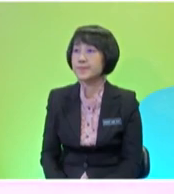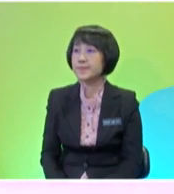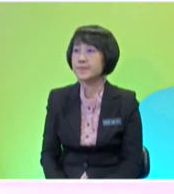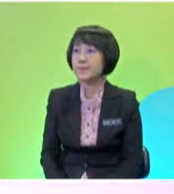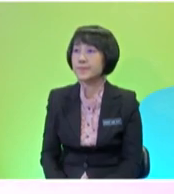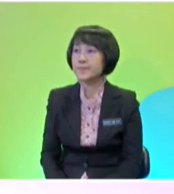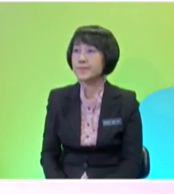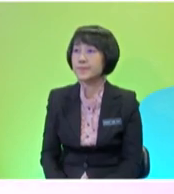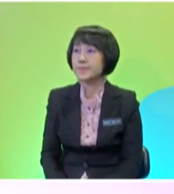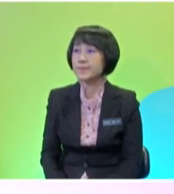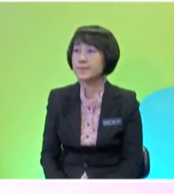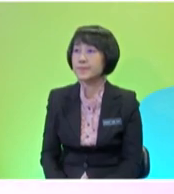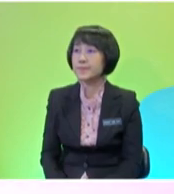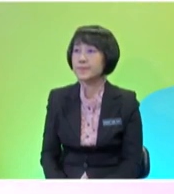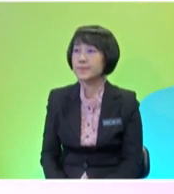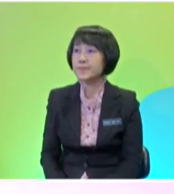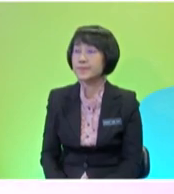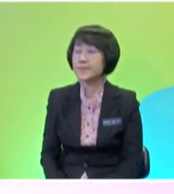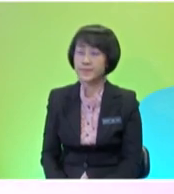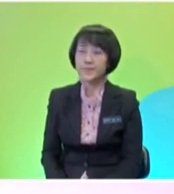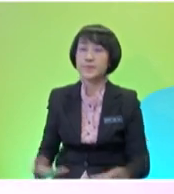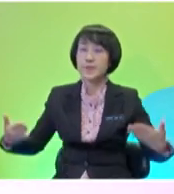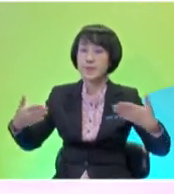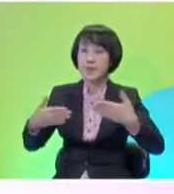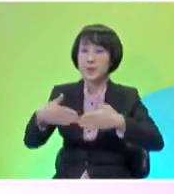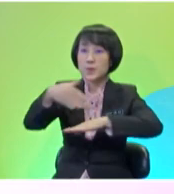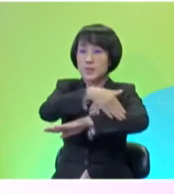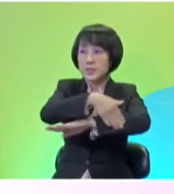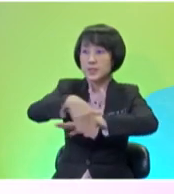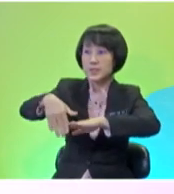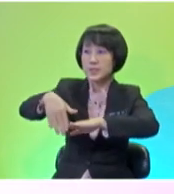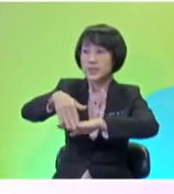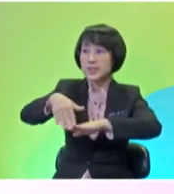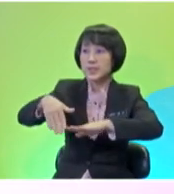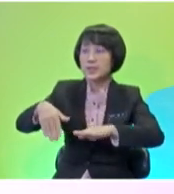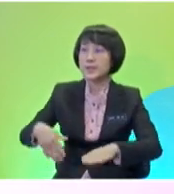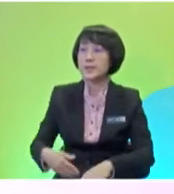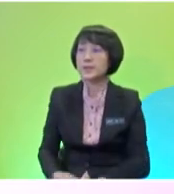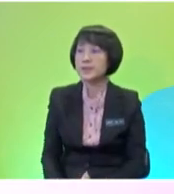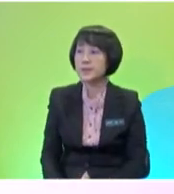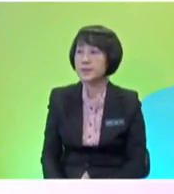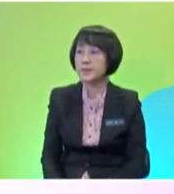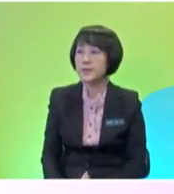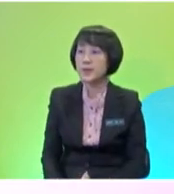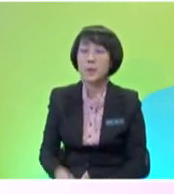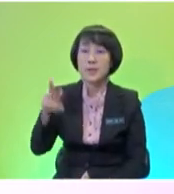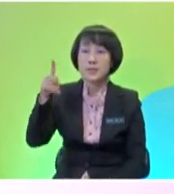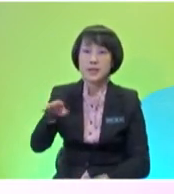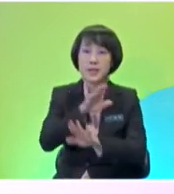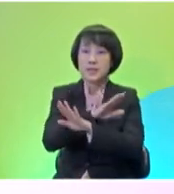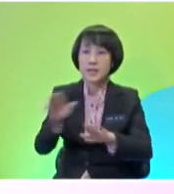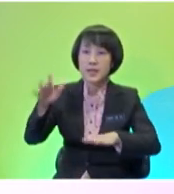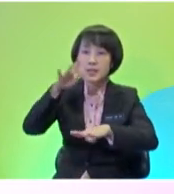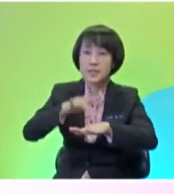dulu bagaimana caranya. Ini sambung sisi dia. Sambung sisi dulu. Ini pun sama, cikgu. Pastikan jangan kita sentuh bahagian gam yang panas